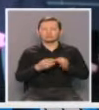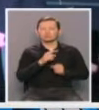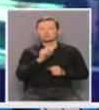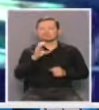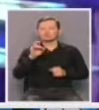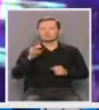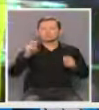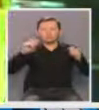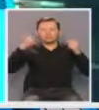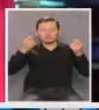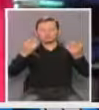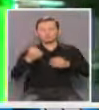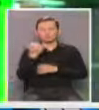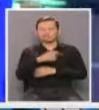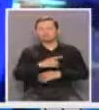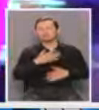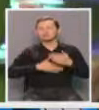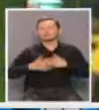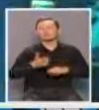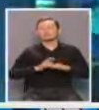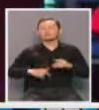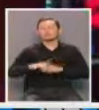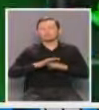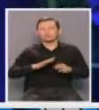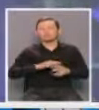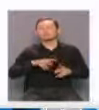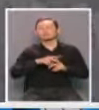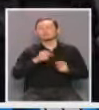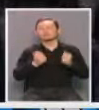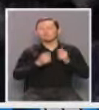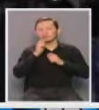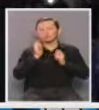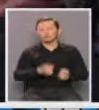туған күнімен сәйкес келген жеңісіне қуанған құрдастары тұлпар мінгізді.